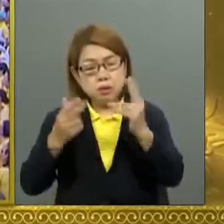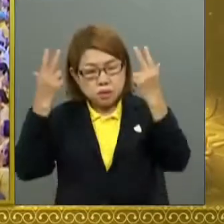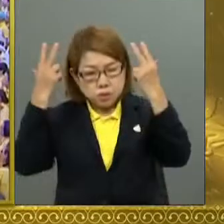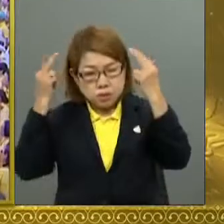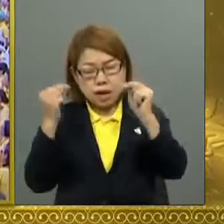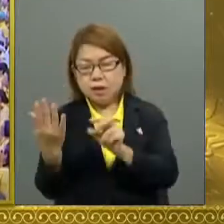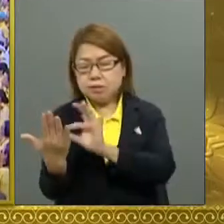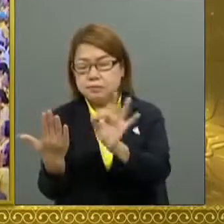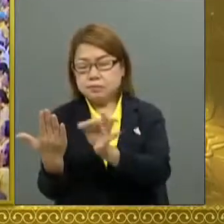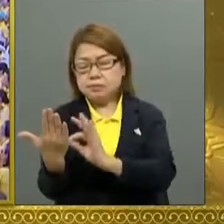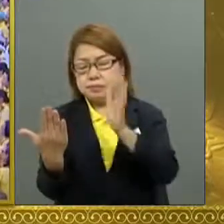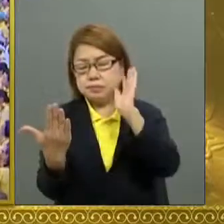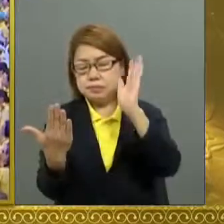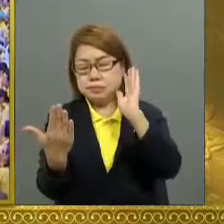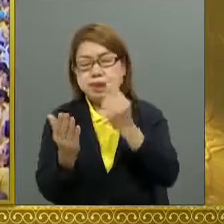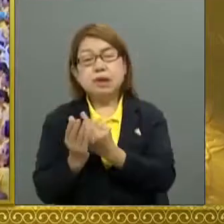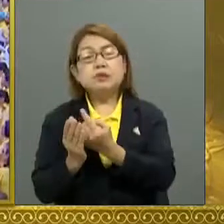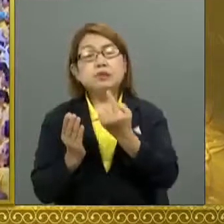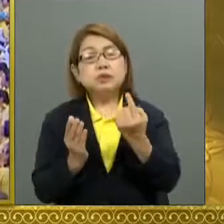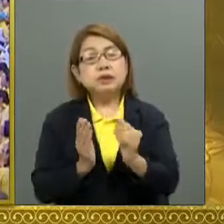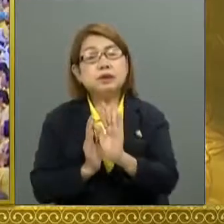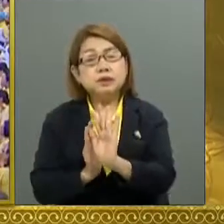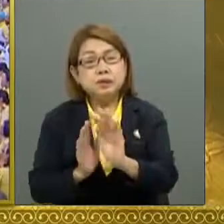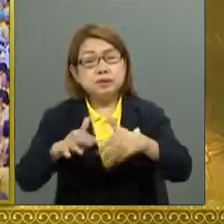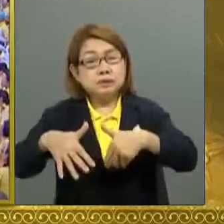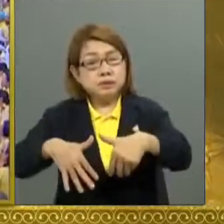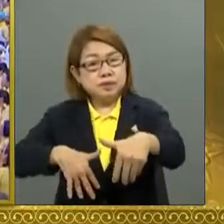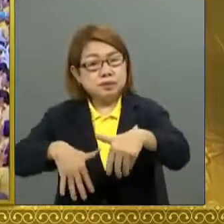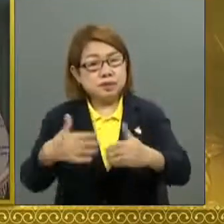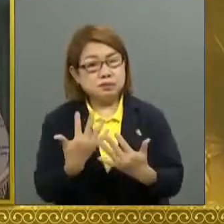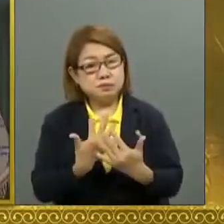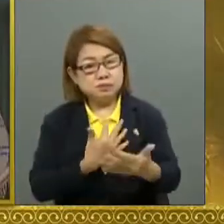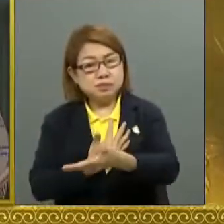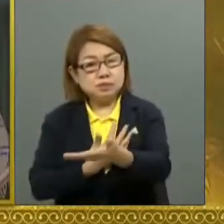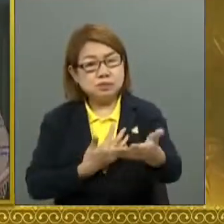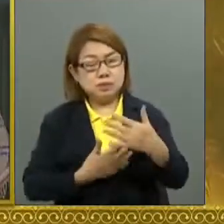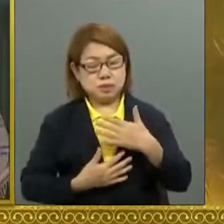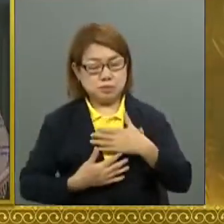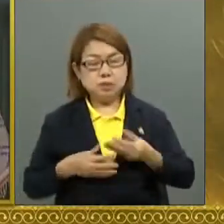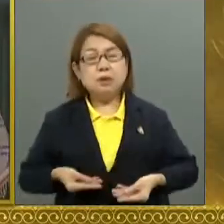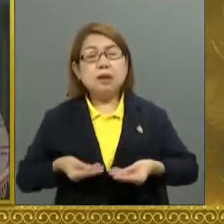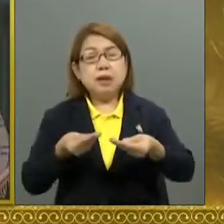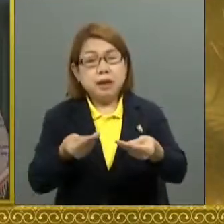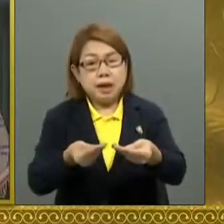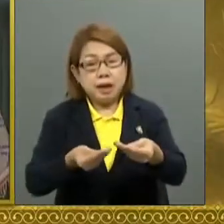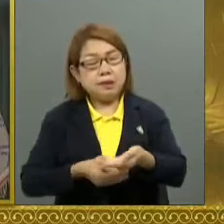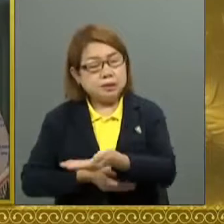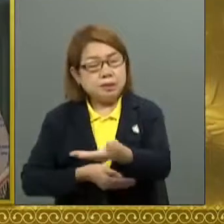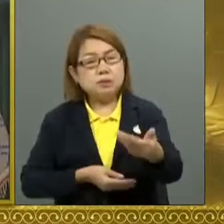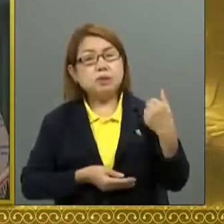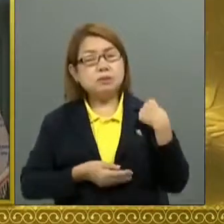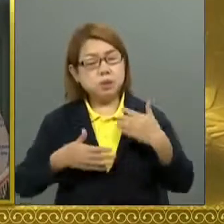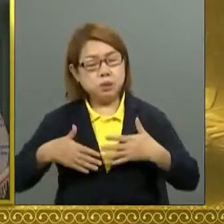วในนามของทุกคนและขอสนองพรให้ทุกท่านมีความผาสุกสวัส